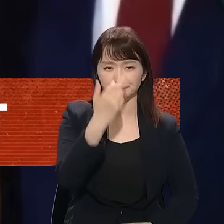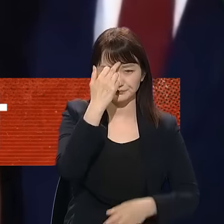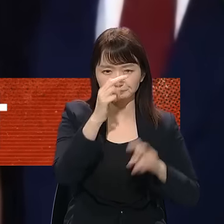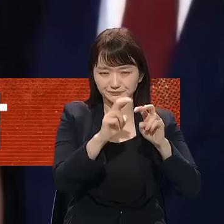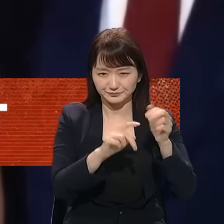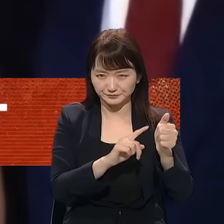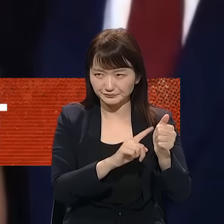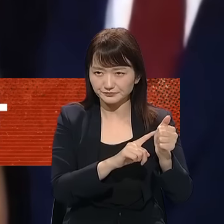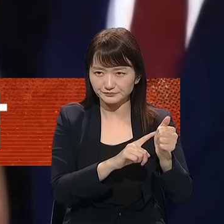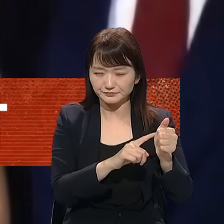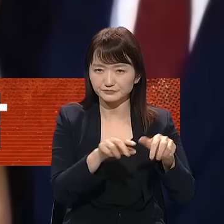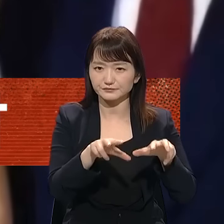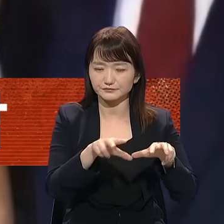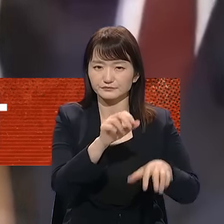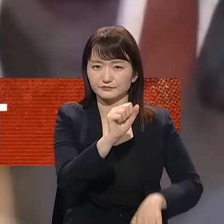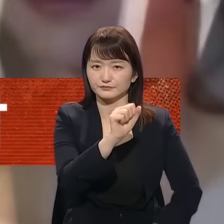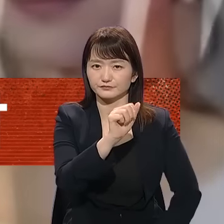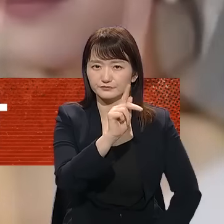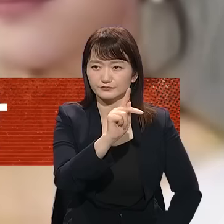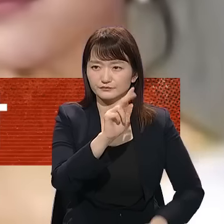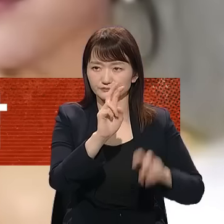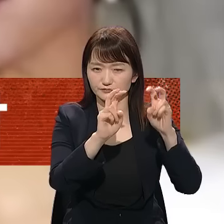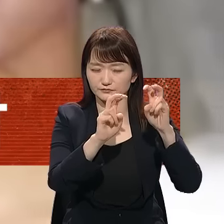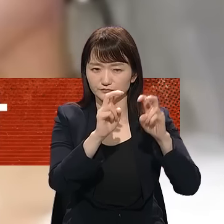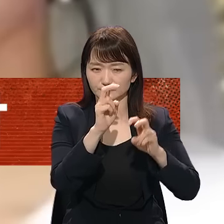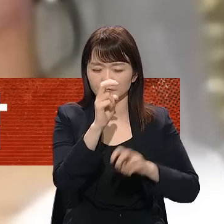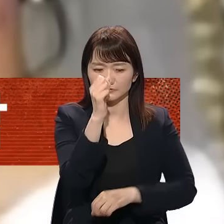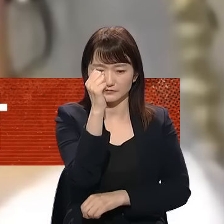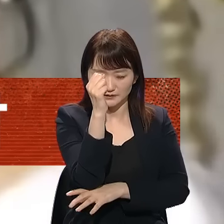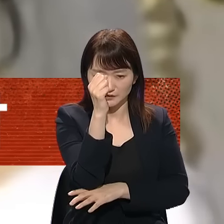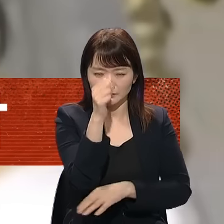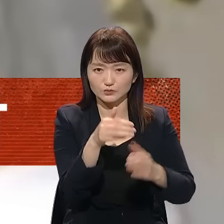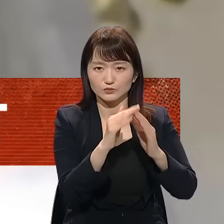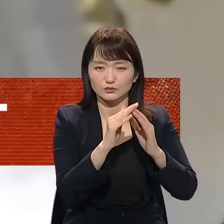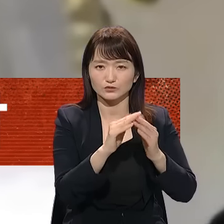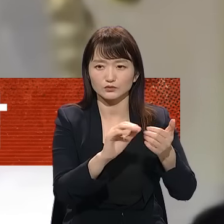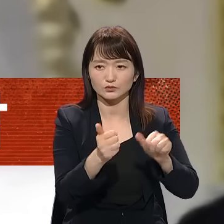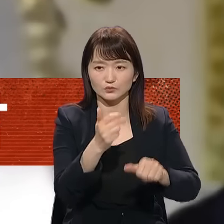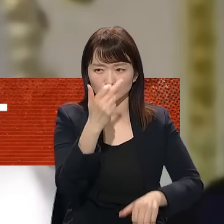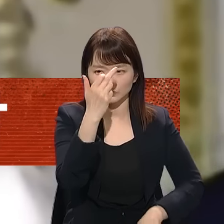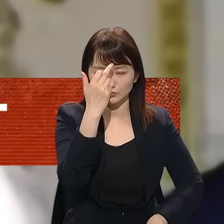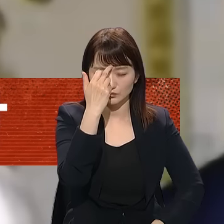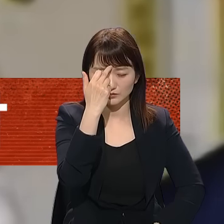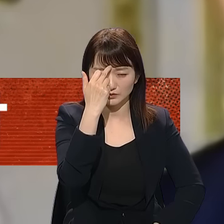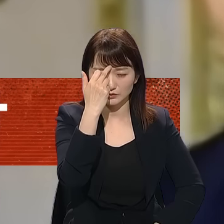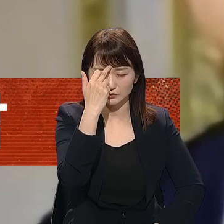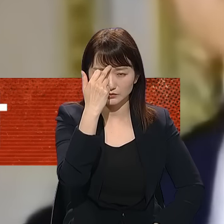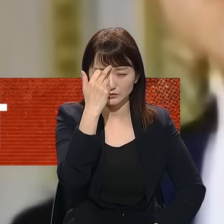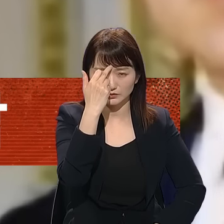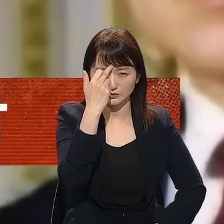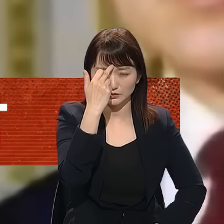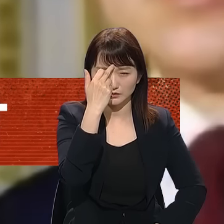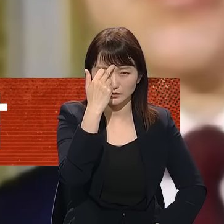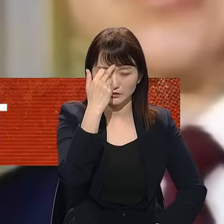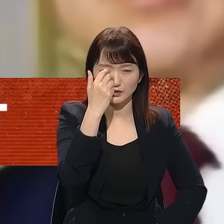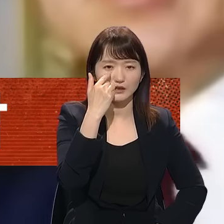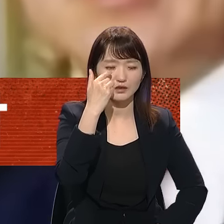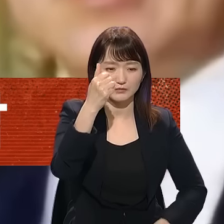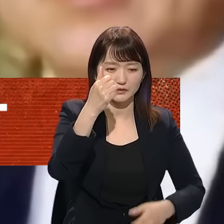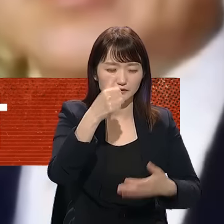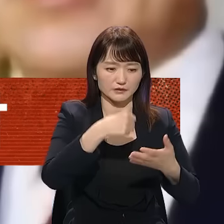같은 경우는 현재 SK 그룹의 뼈대를 세운 그고 최종현 회장의 장남입니다 그리고 이제 노서영 관장은